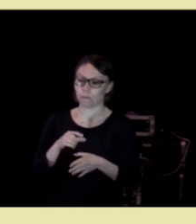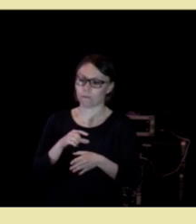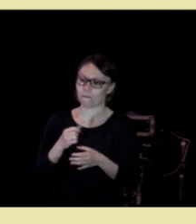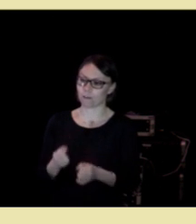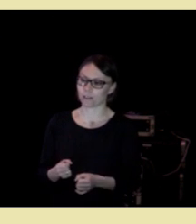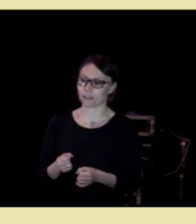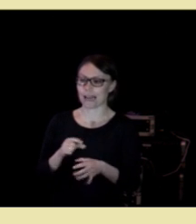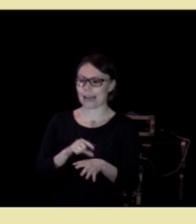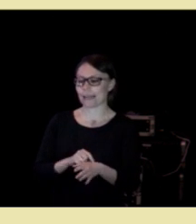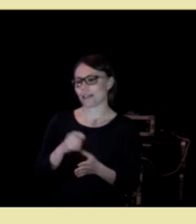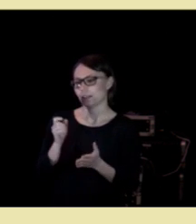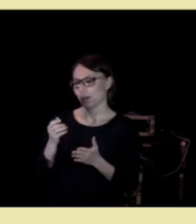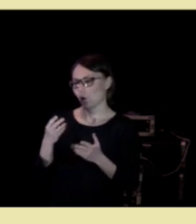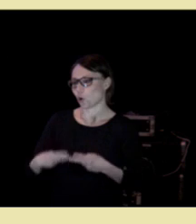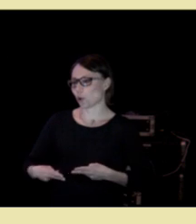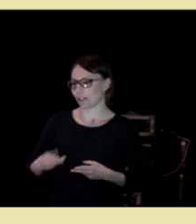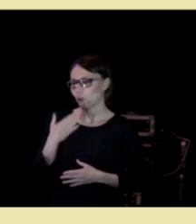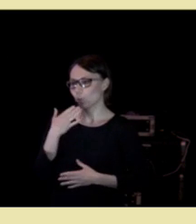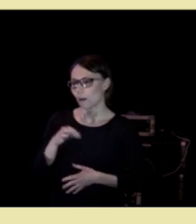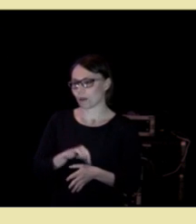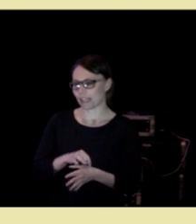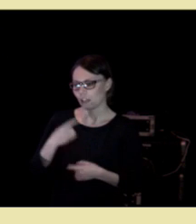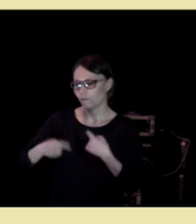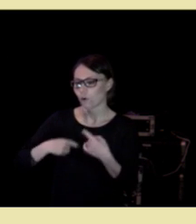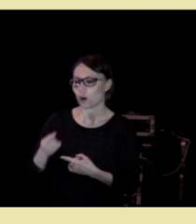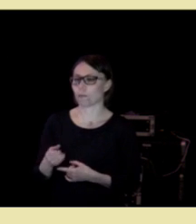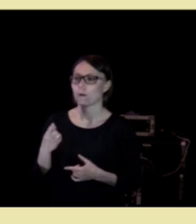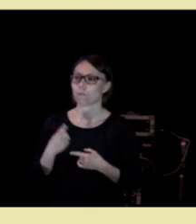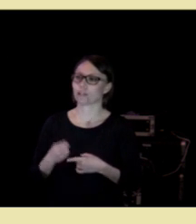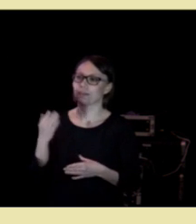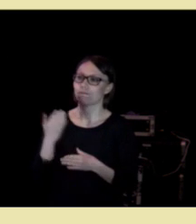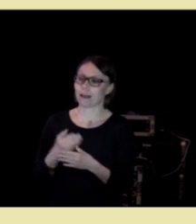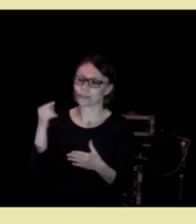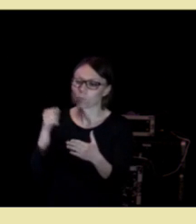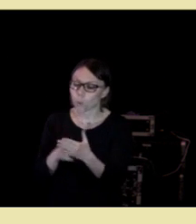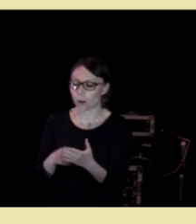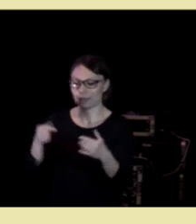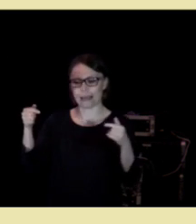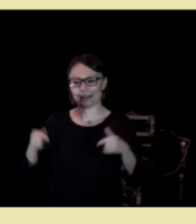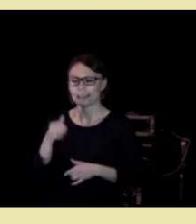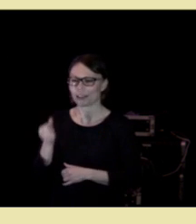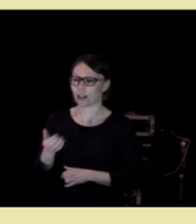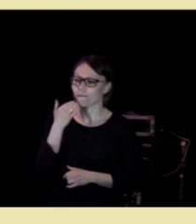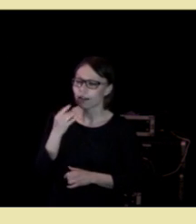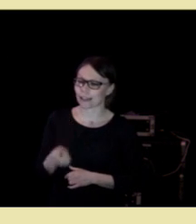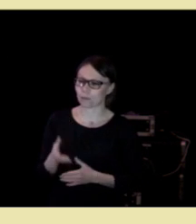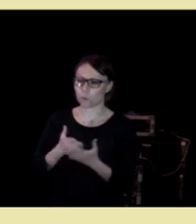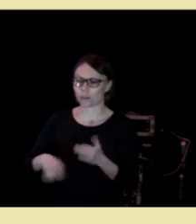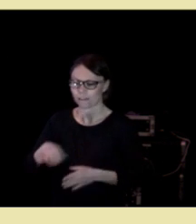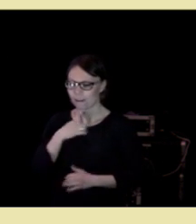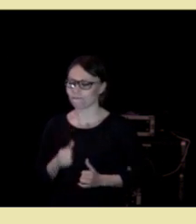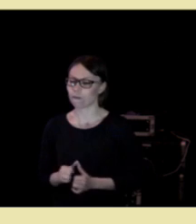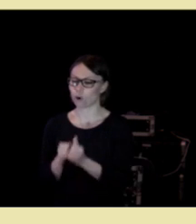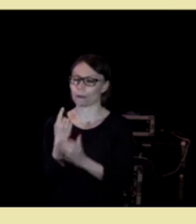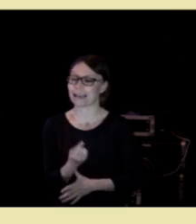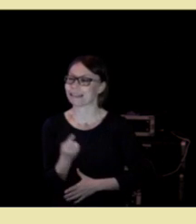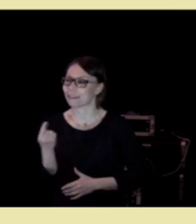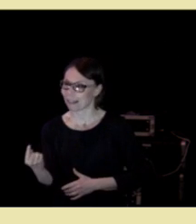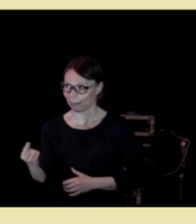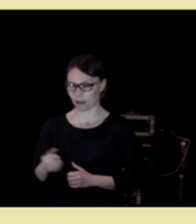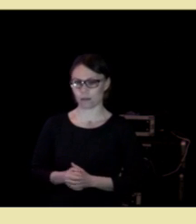rolle i det gode pasientforløp. Og ikke minst et felles mål i at dette skal være den måten vi følger opp individene